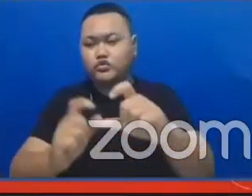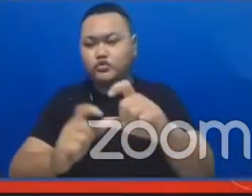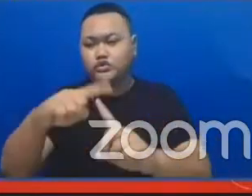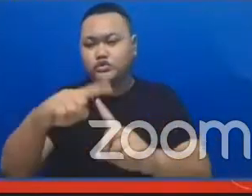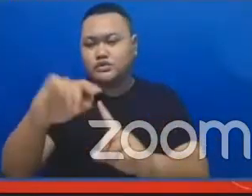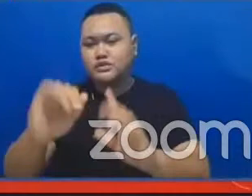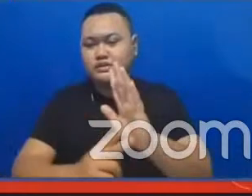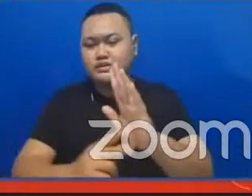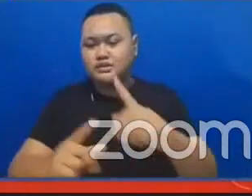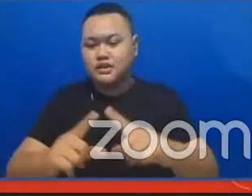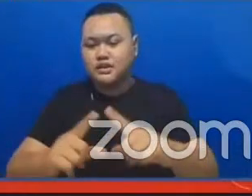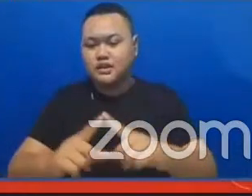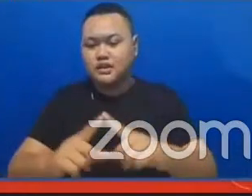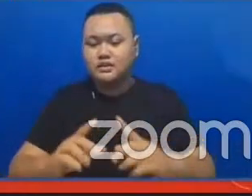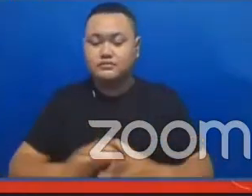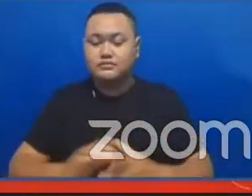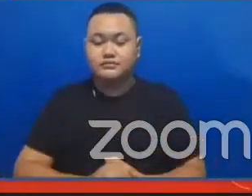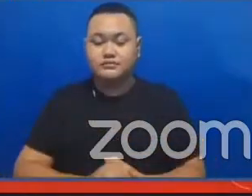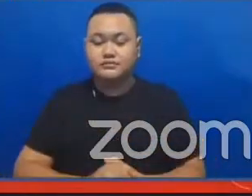Pertanyaannya,